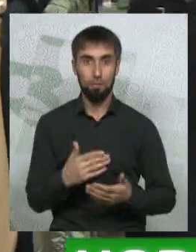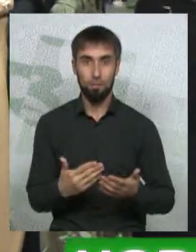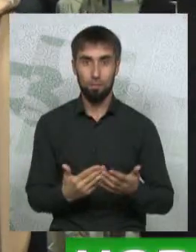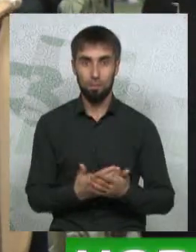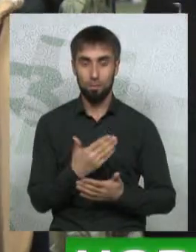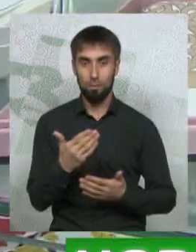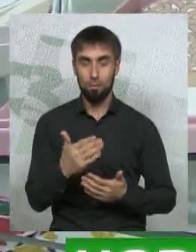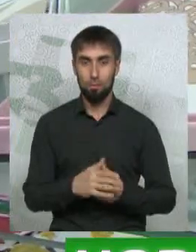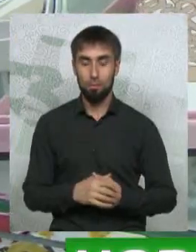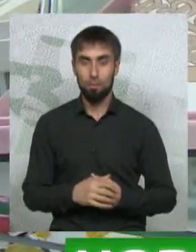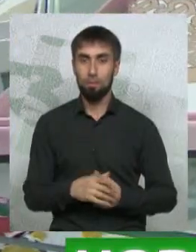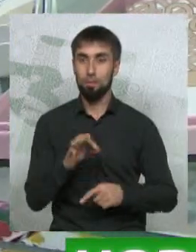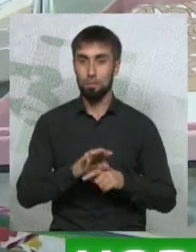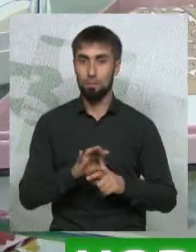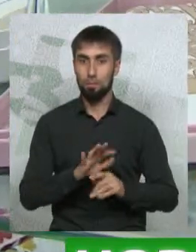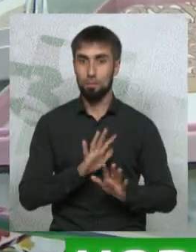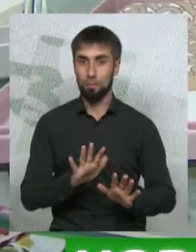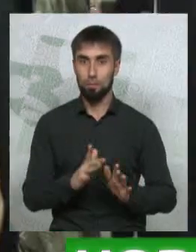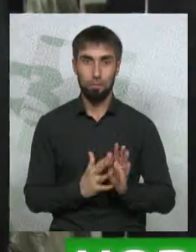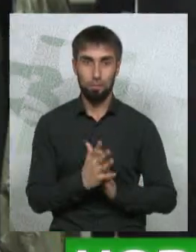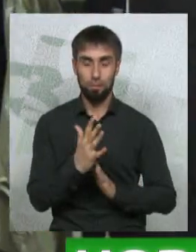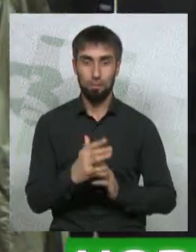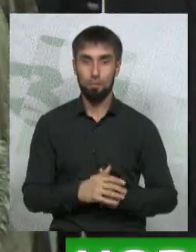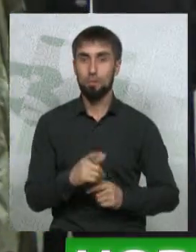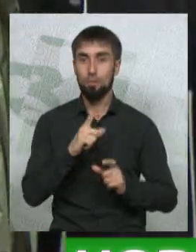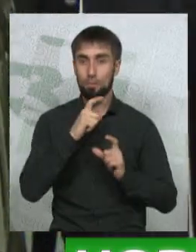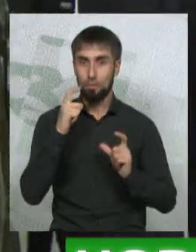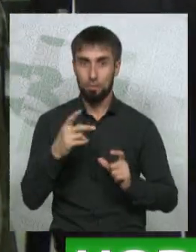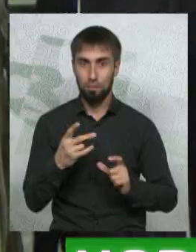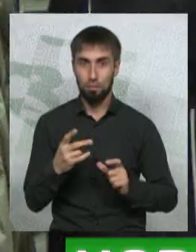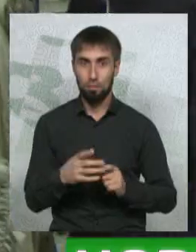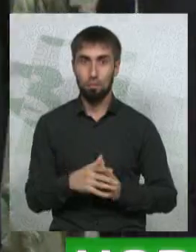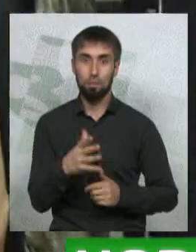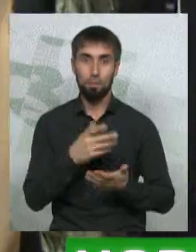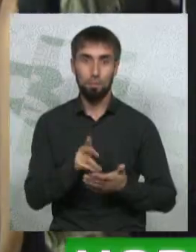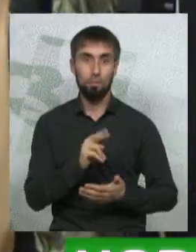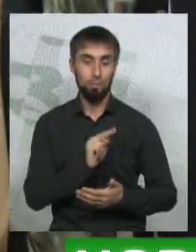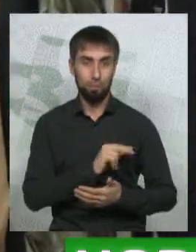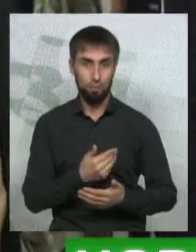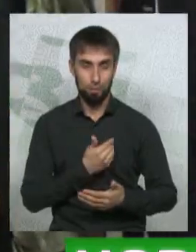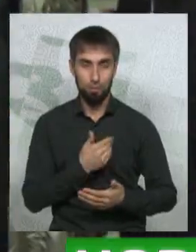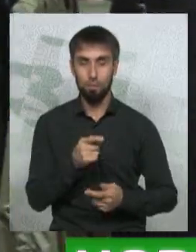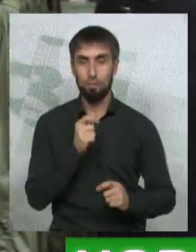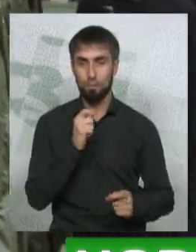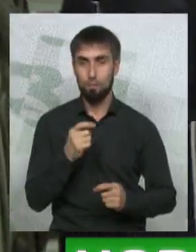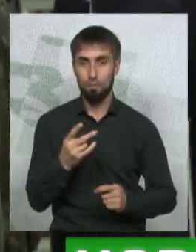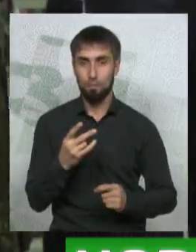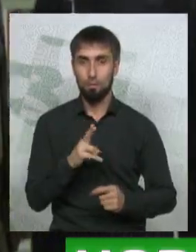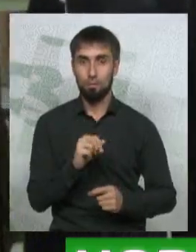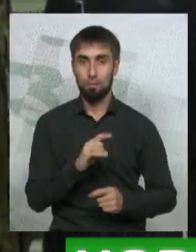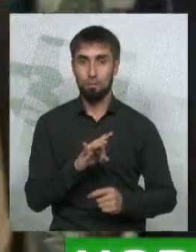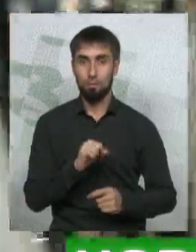ария нивен и лазер чуалуж лахтер дадуалуж да с маской жух че бог би бизм болуж да леди соблюдать его